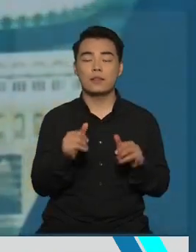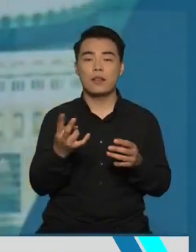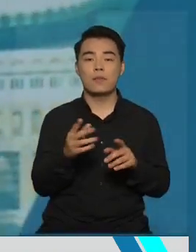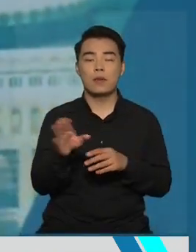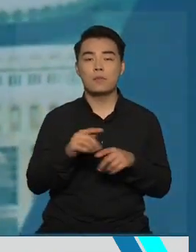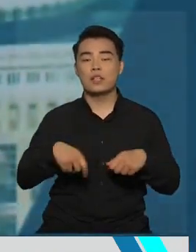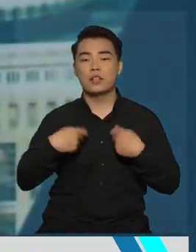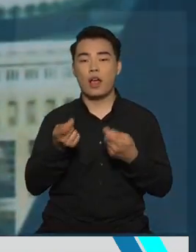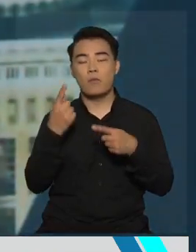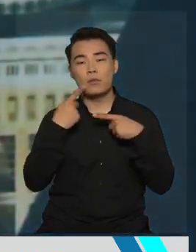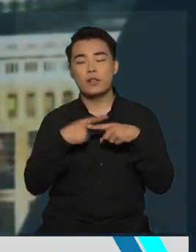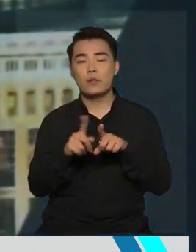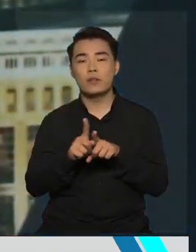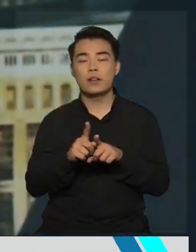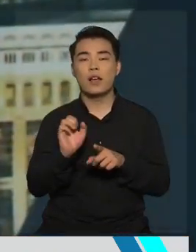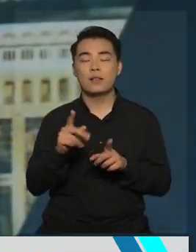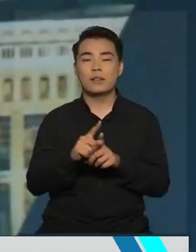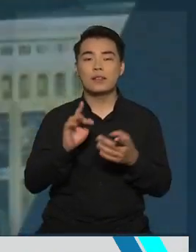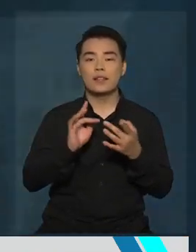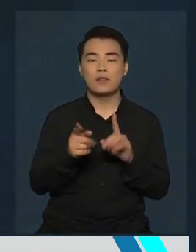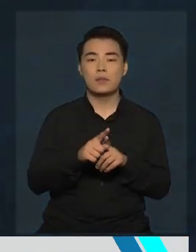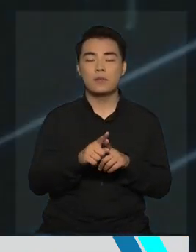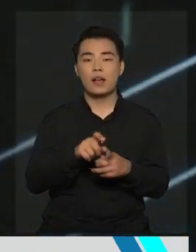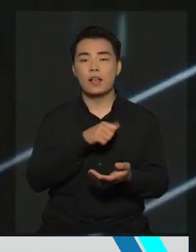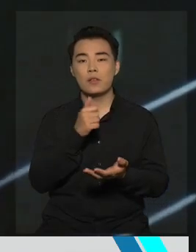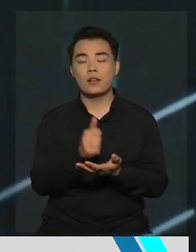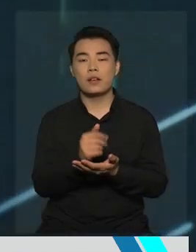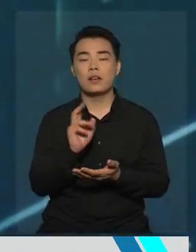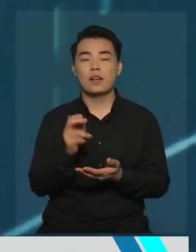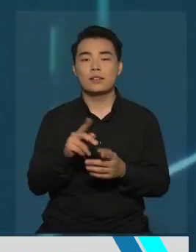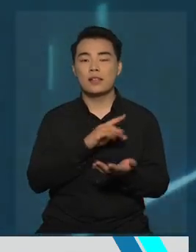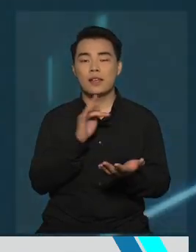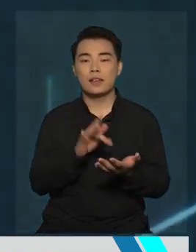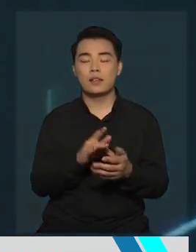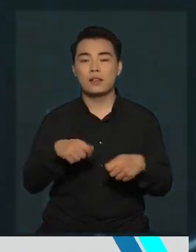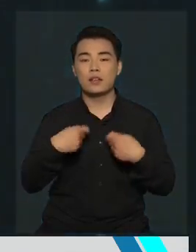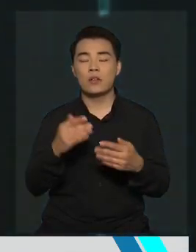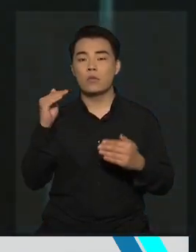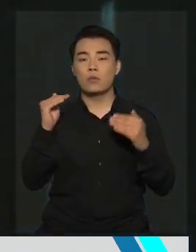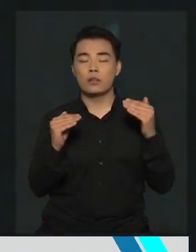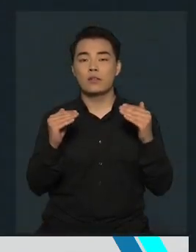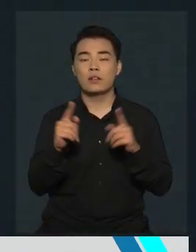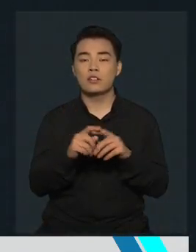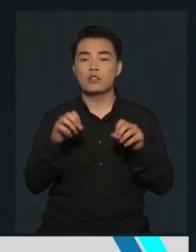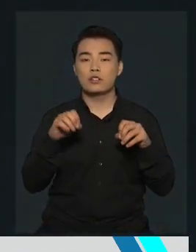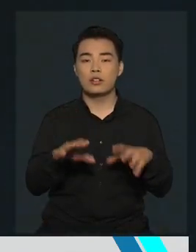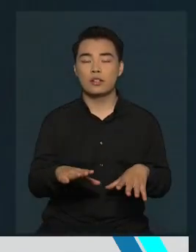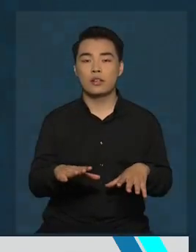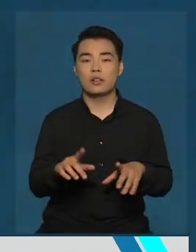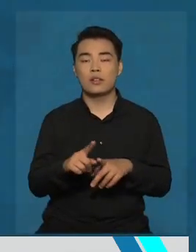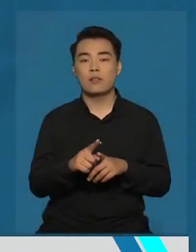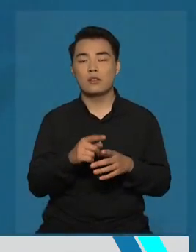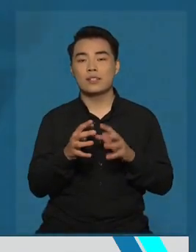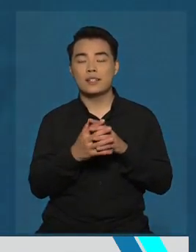функций, децентрализация управления, то есть передача каких-то функций с центра на уровень, значит, решения